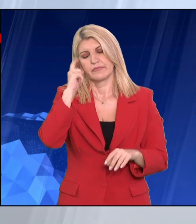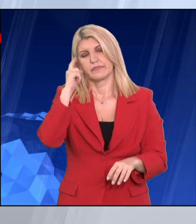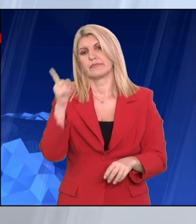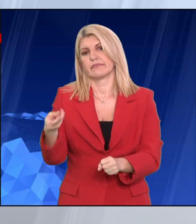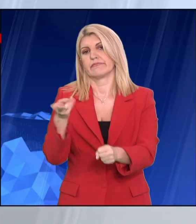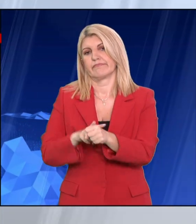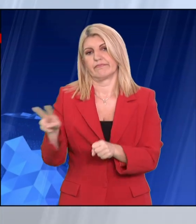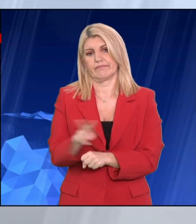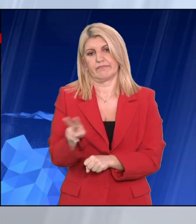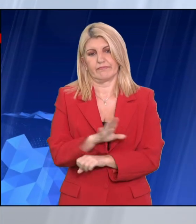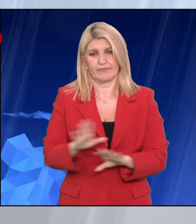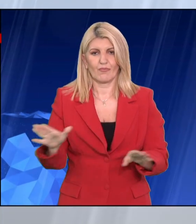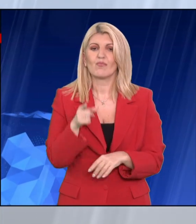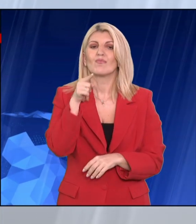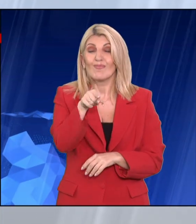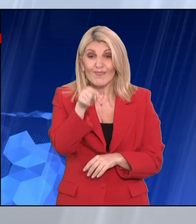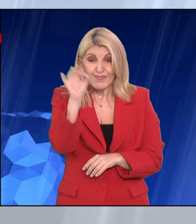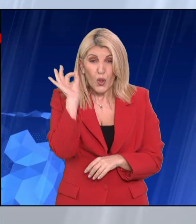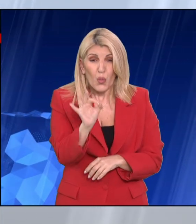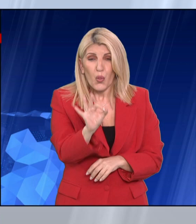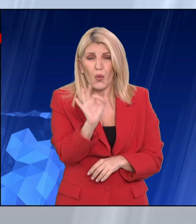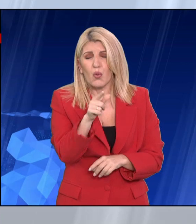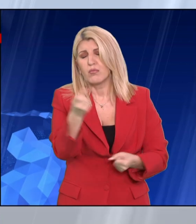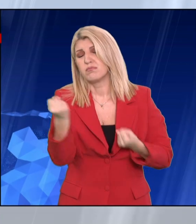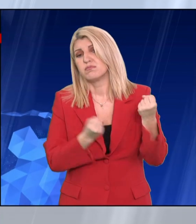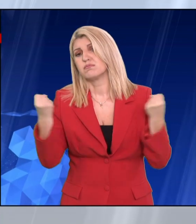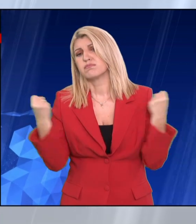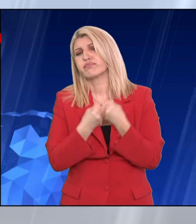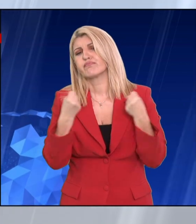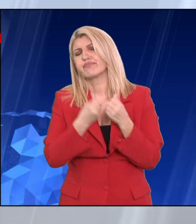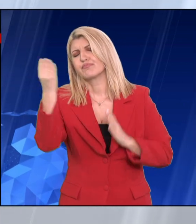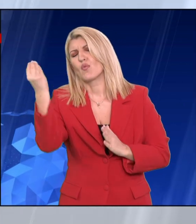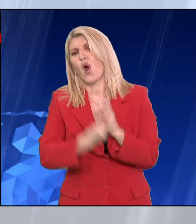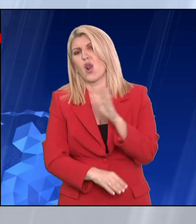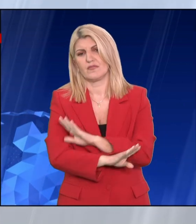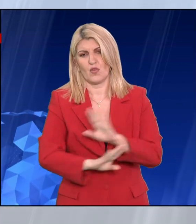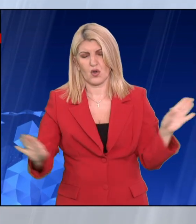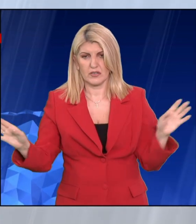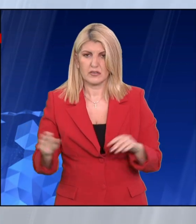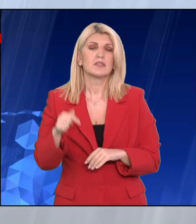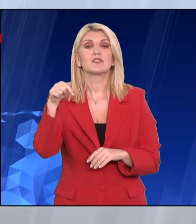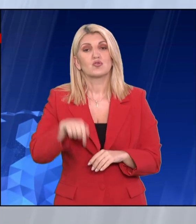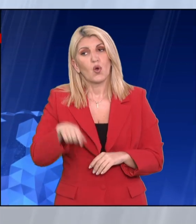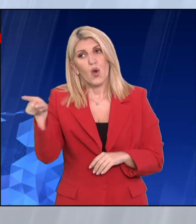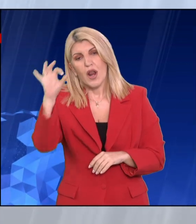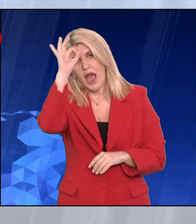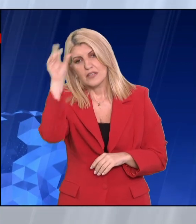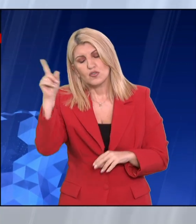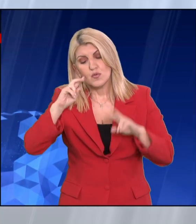ταχύτητες. Η τροχαία Βορειοανατολικής Αττικής διερευνά τα ακριβή αίτια του τροχαίου